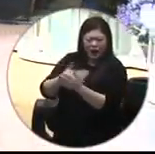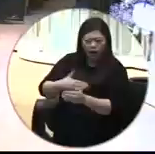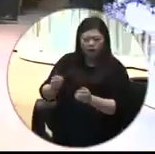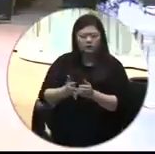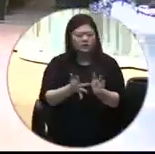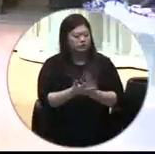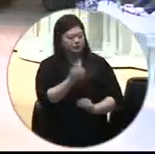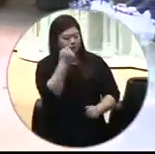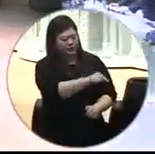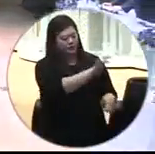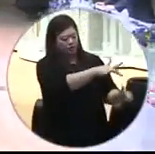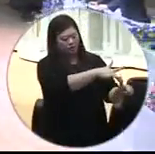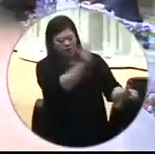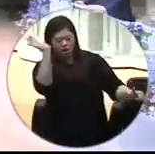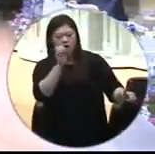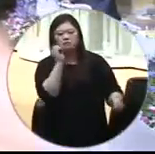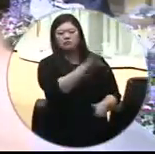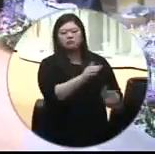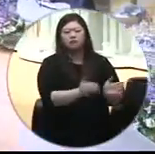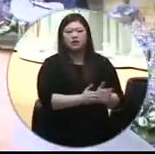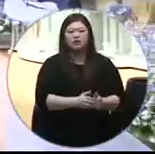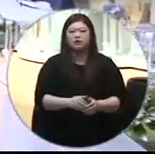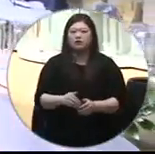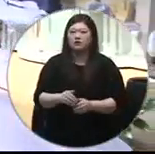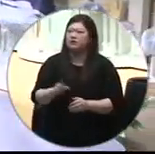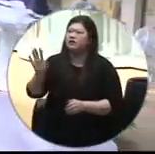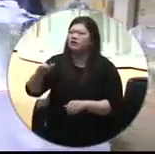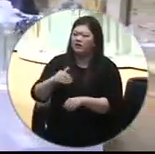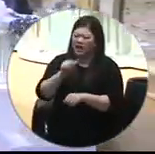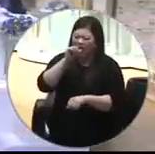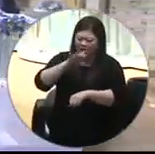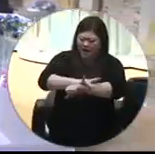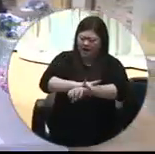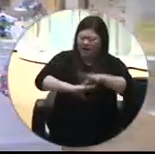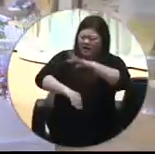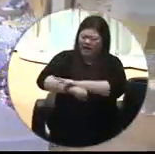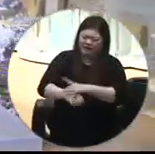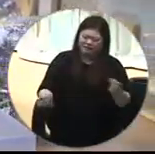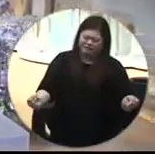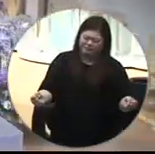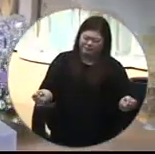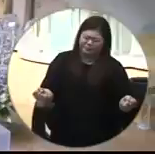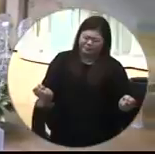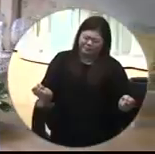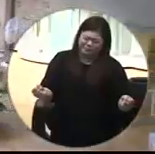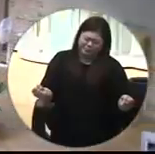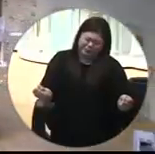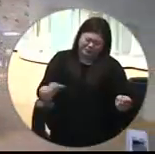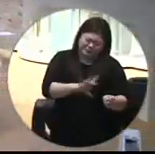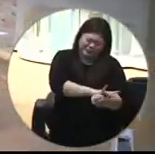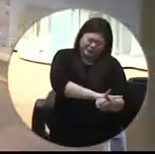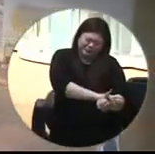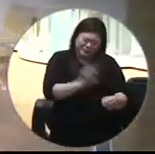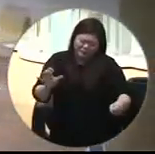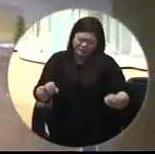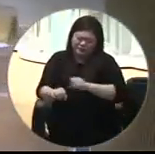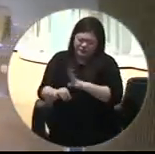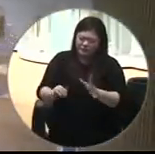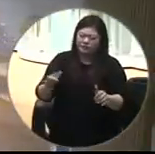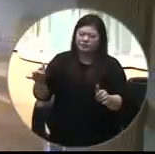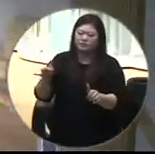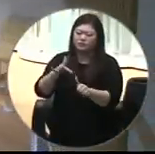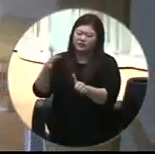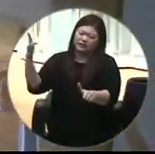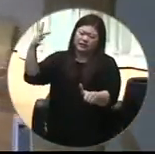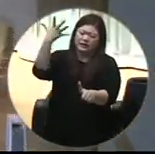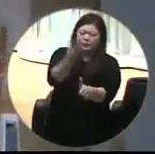귀신이 가끔 그 사람을 붙잡았으므로 그를 쇠사슬과 고랑에 매어 지키시되 그 맨 것을 끊고 귀신에게 몰려